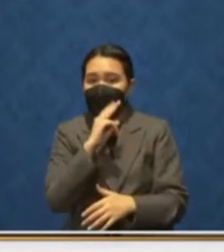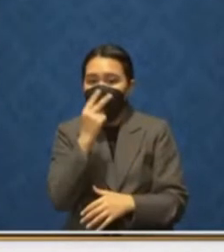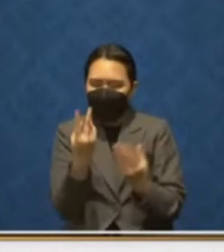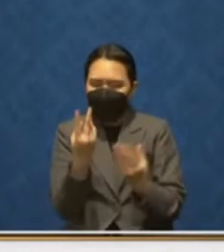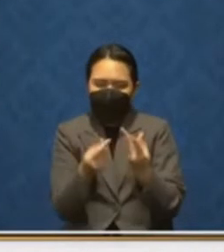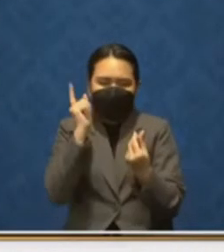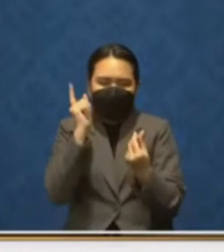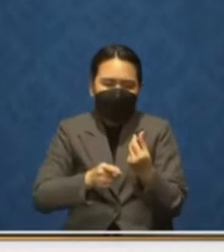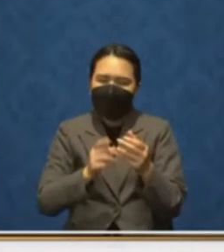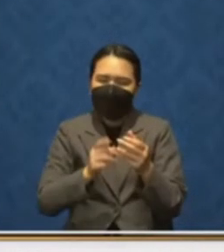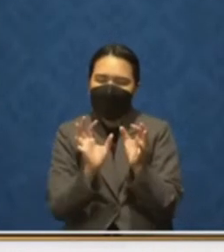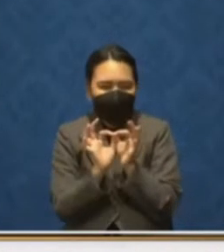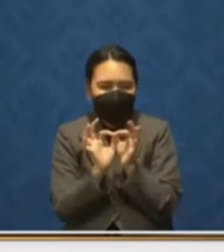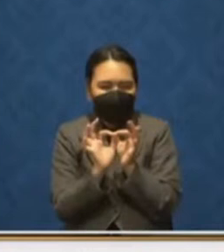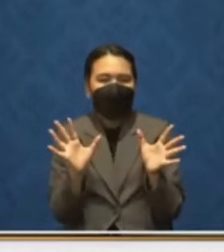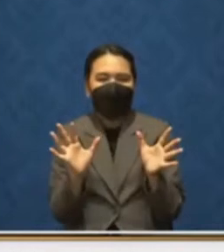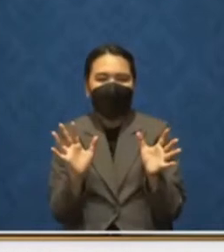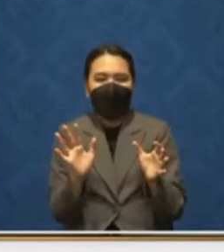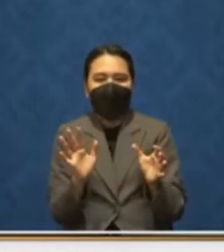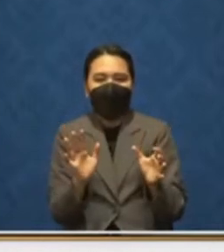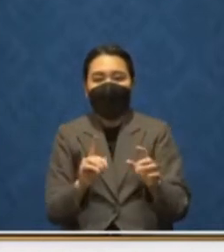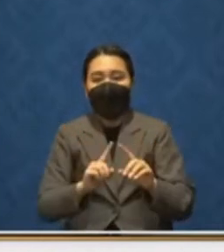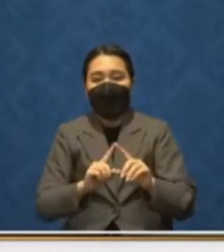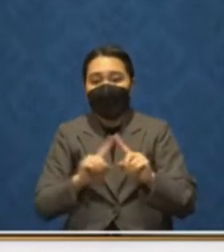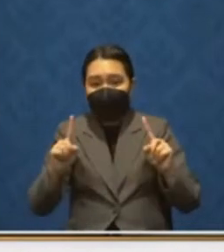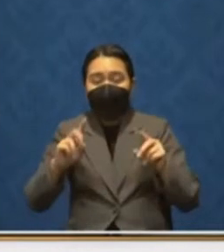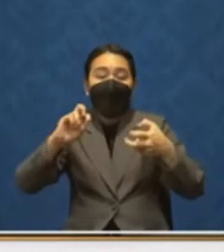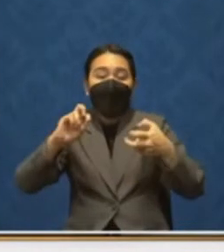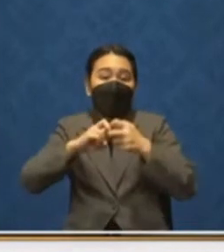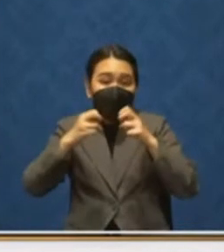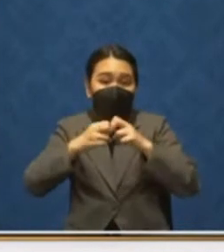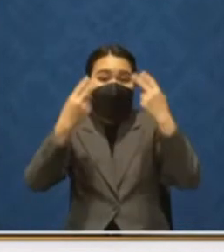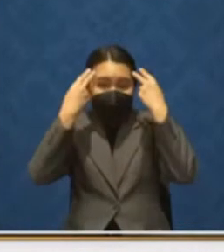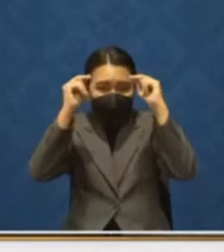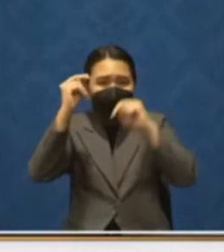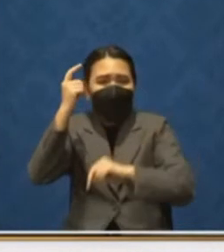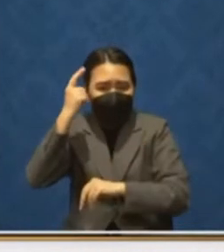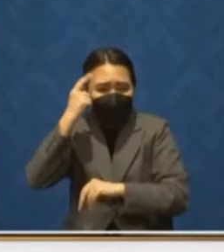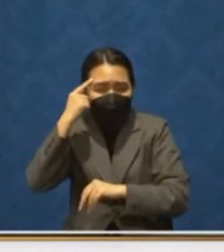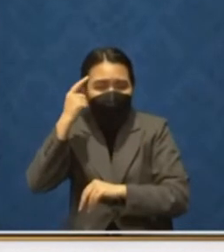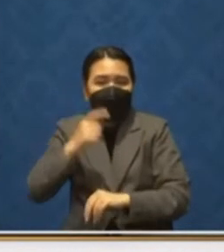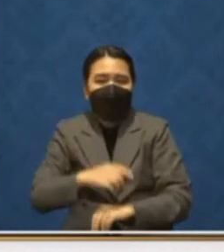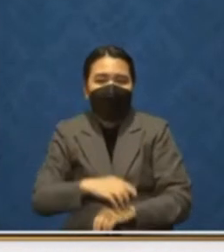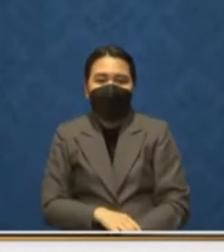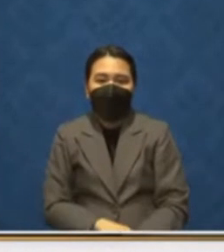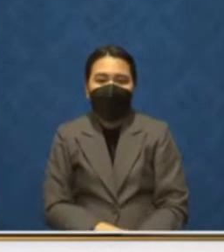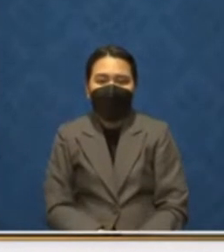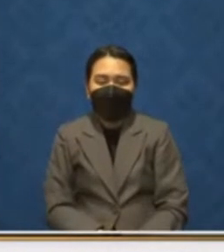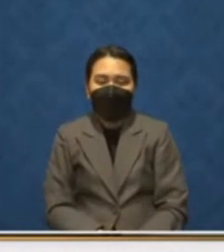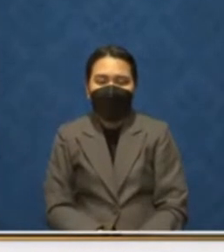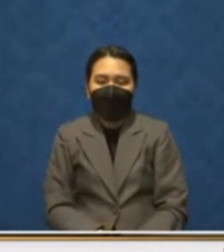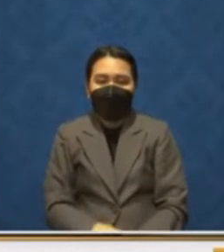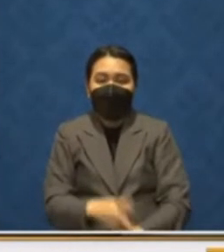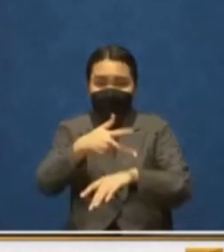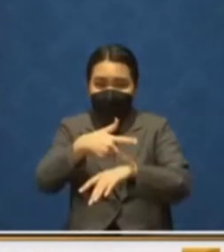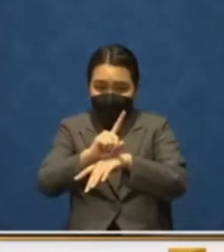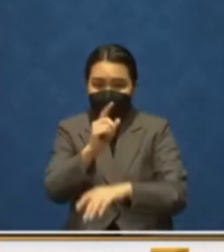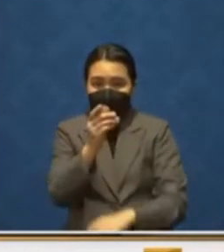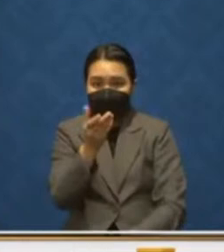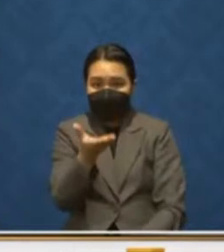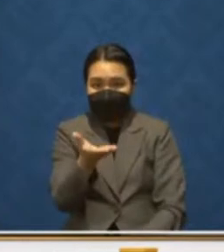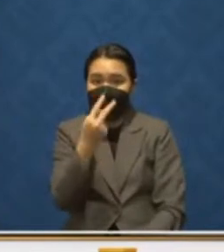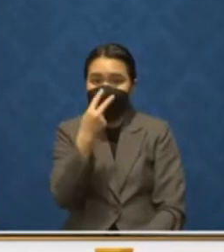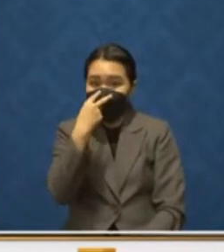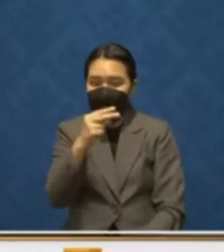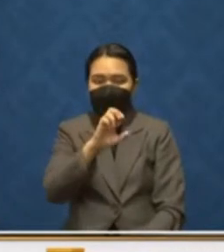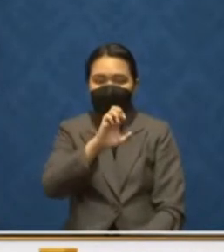หน่อยแต่มันมีปัญหาท่านนายกรู้ไหมสถานที่กรมครับไปดู